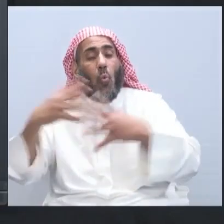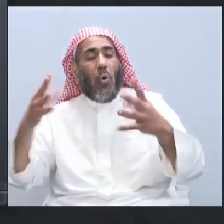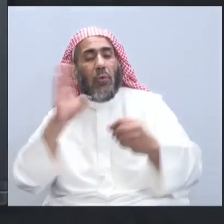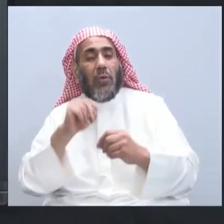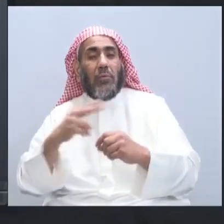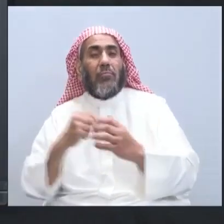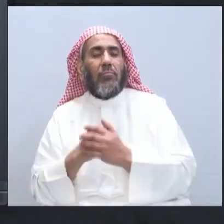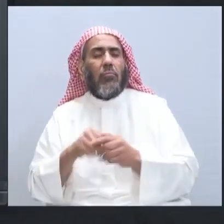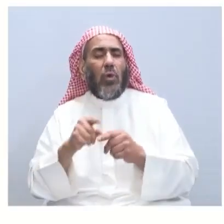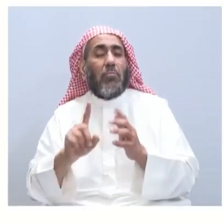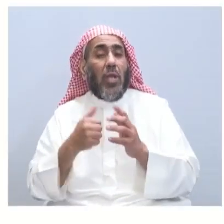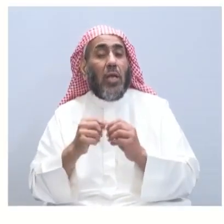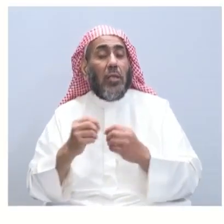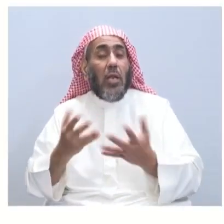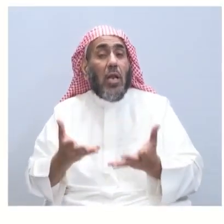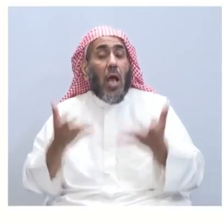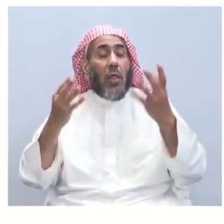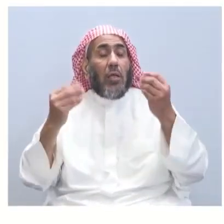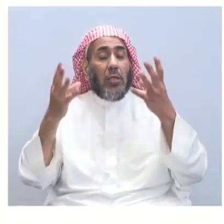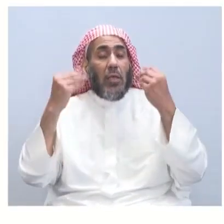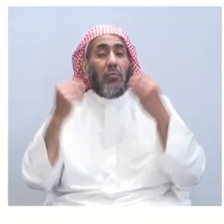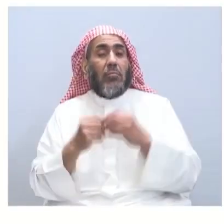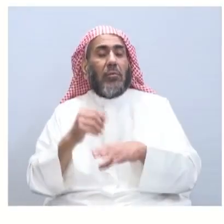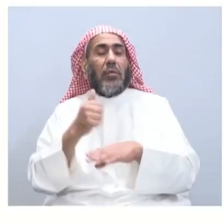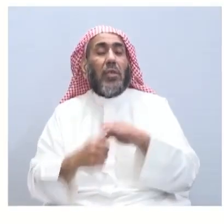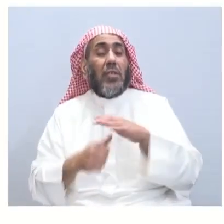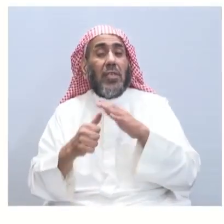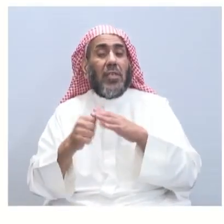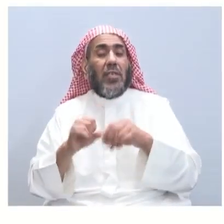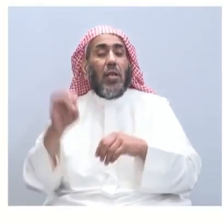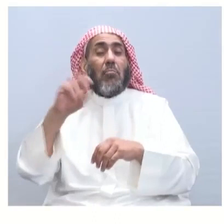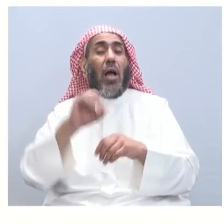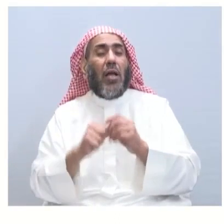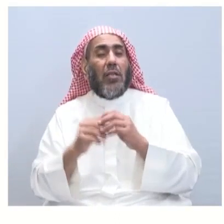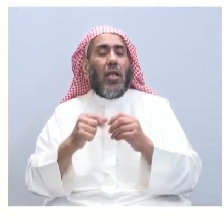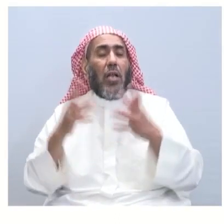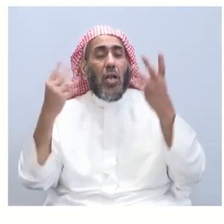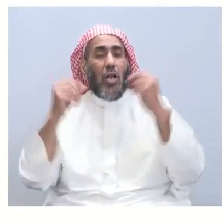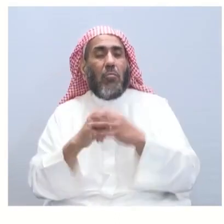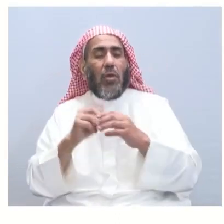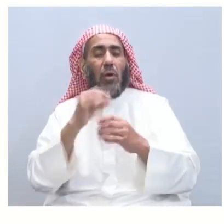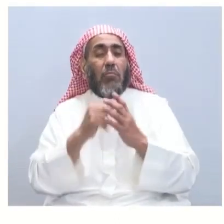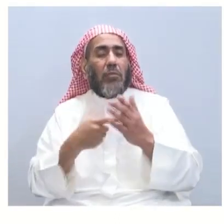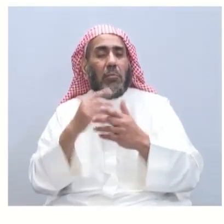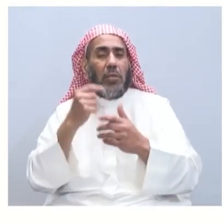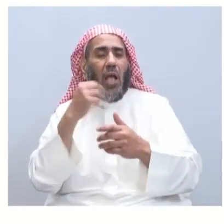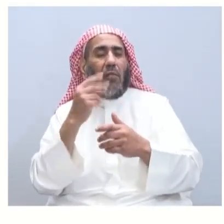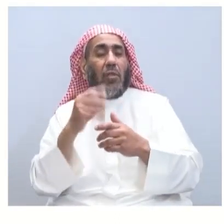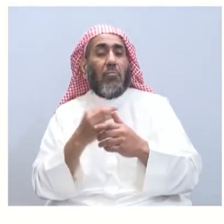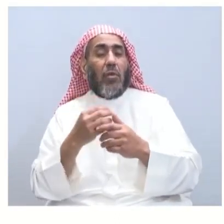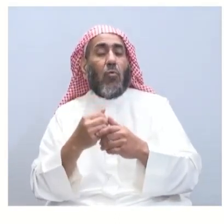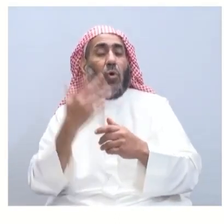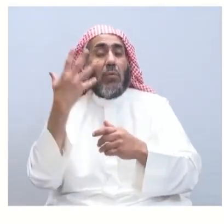انحاء وكانت بدايه النهضه التعليميه تاسيس المعاهد بدايه تاسيس المعاهد العلميه ابتداء من سنه